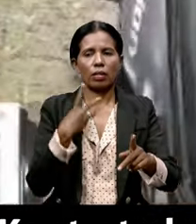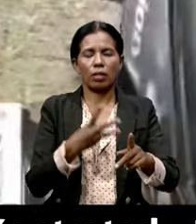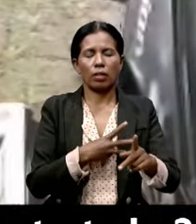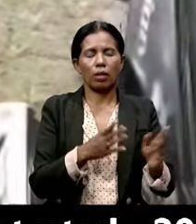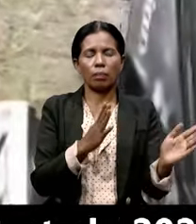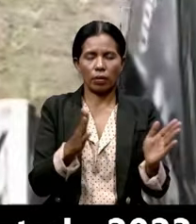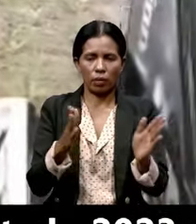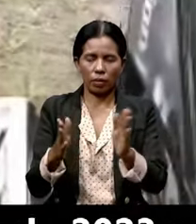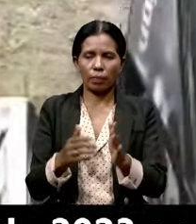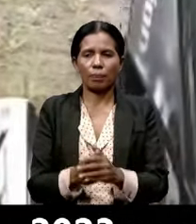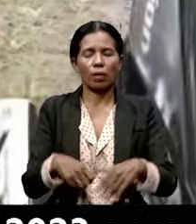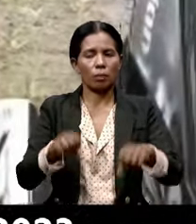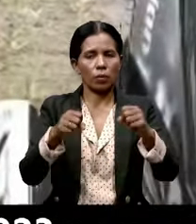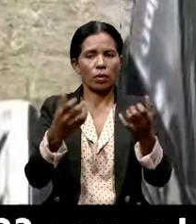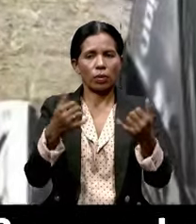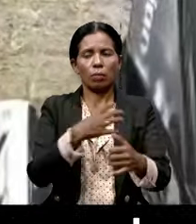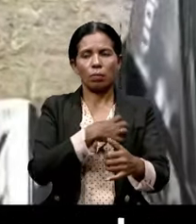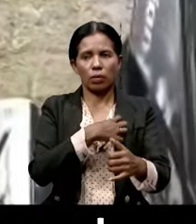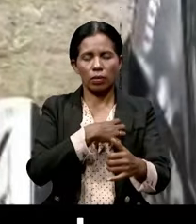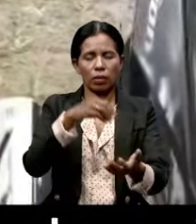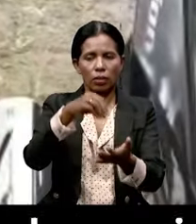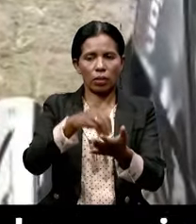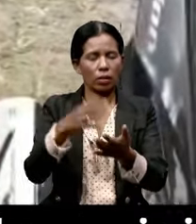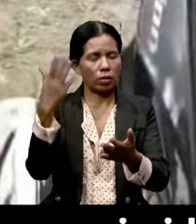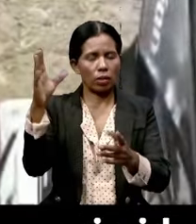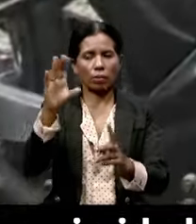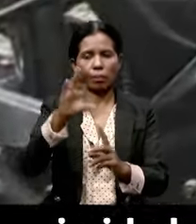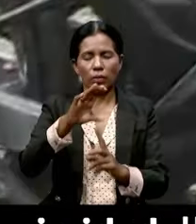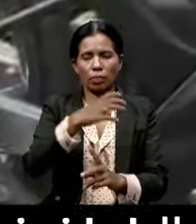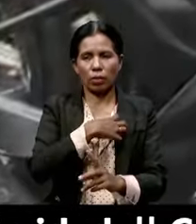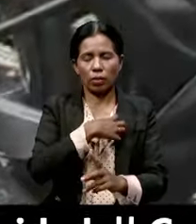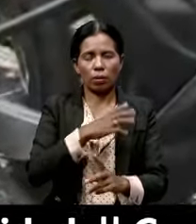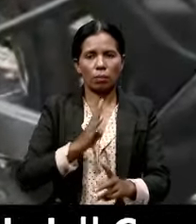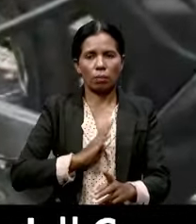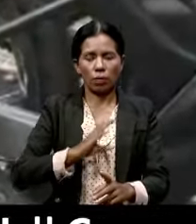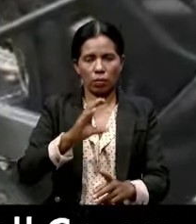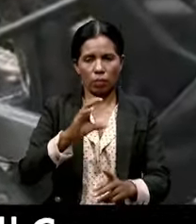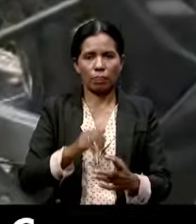normal. Motorizada olas di dadang, polisi asegura hela ia komando pentel Baucau. Feliciano Venancio Belo, ZMN.